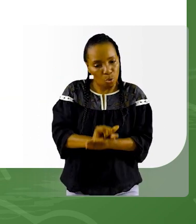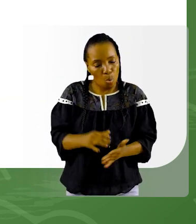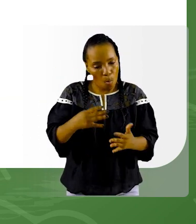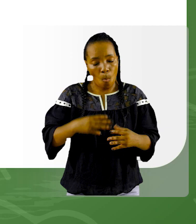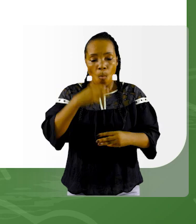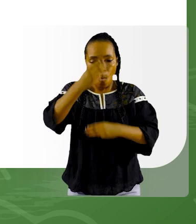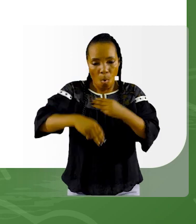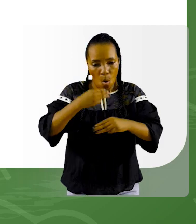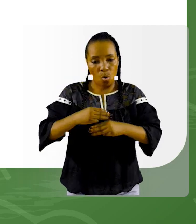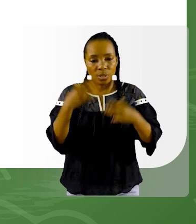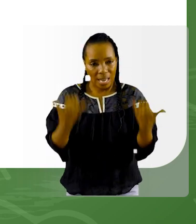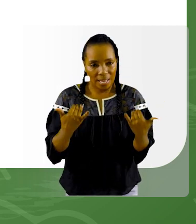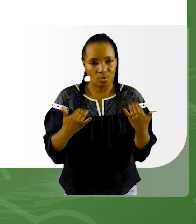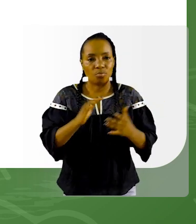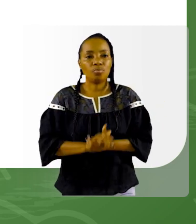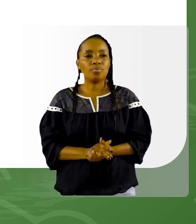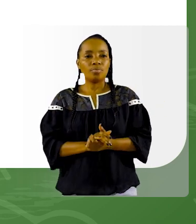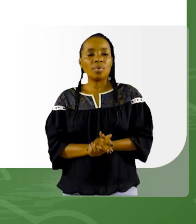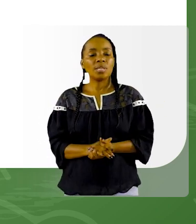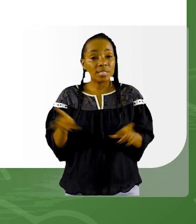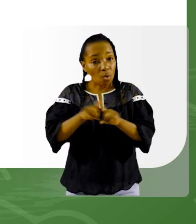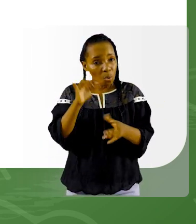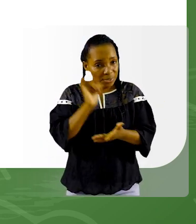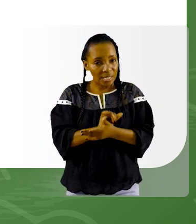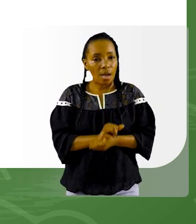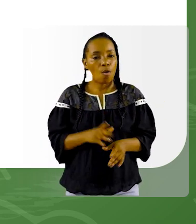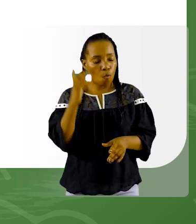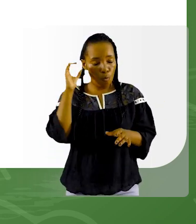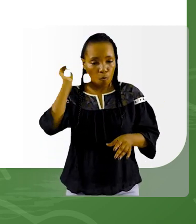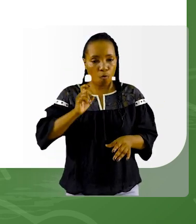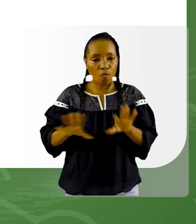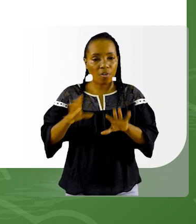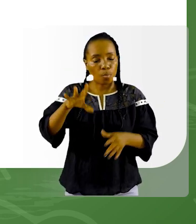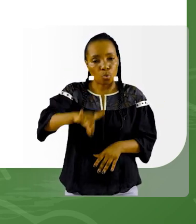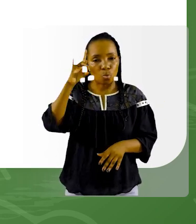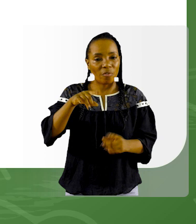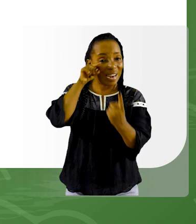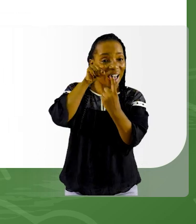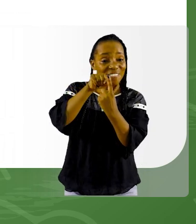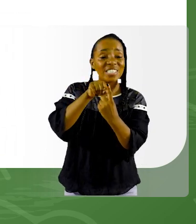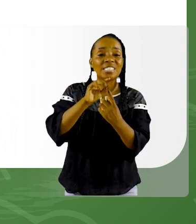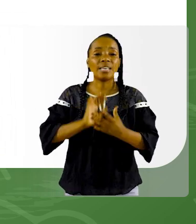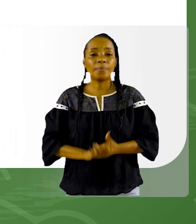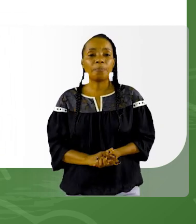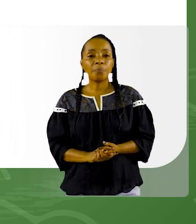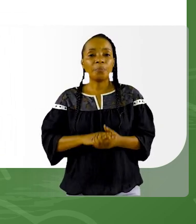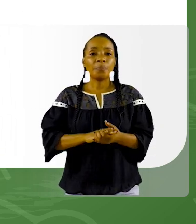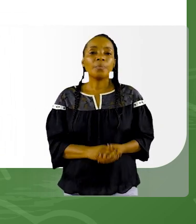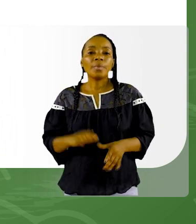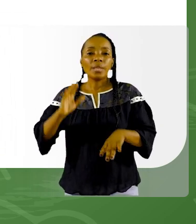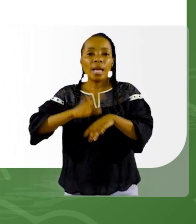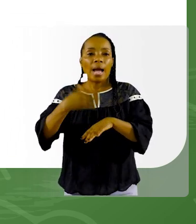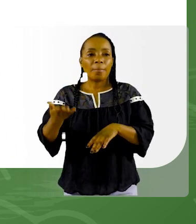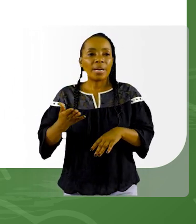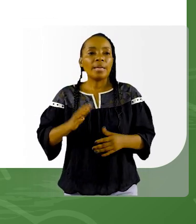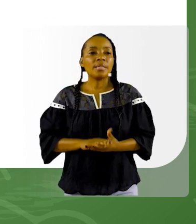voici comment il faut cerner la question de la visée. Il faut faire donc intervenir les 3 éléments. Ensuite, après